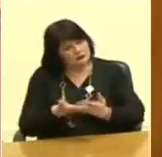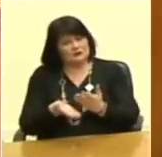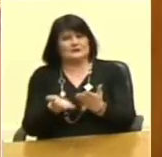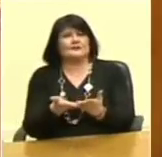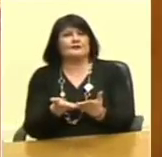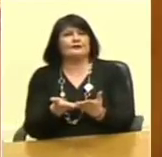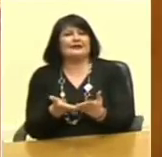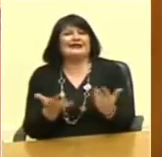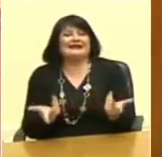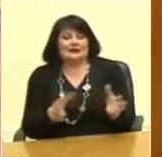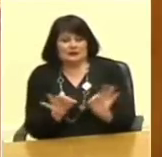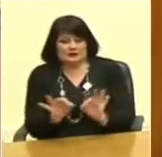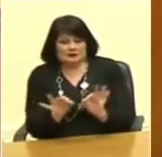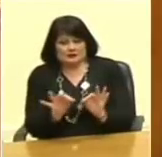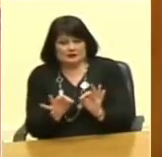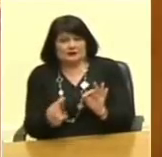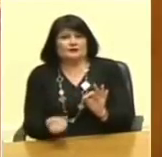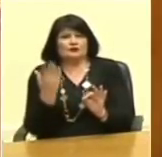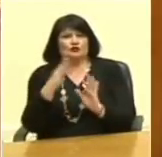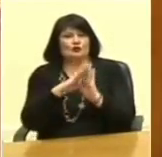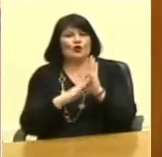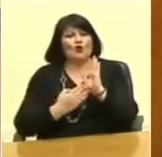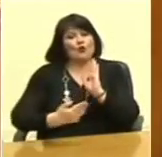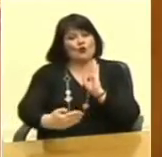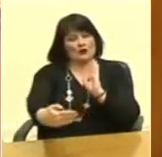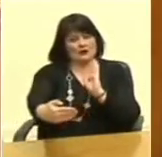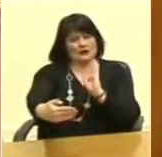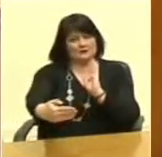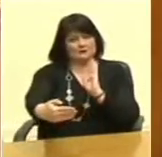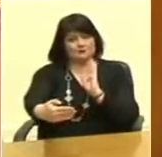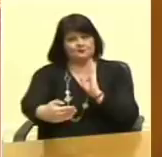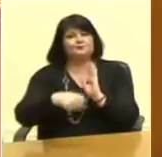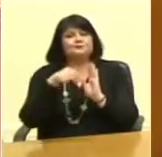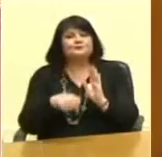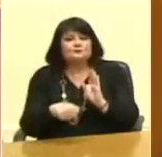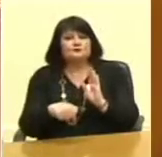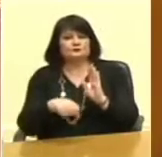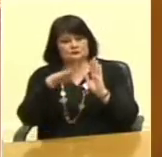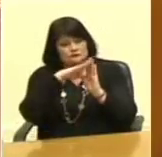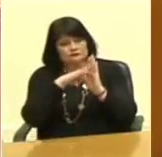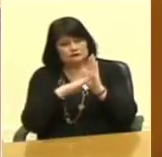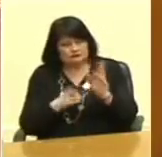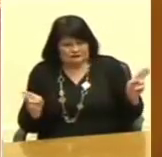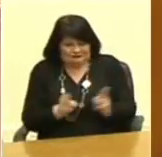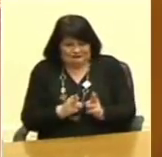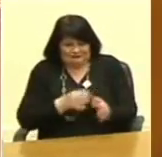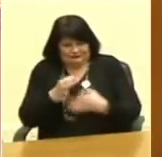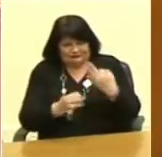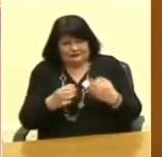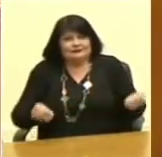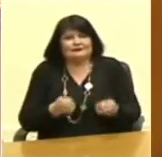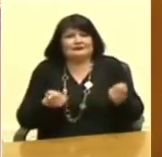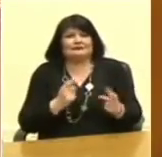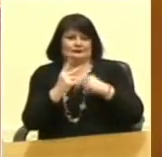στον σχεδιασμό της νέας προγραμματικής περίοδου. Αυτό είναι το πλαίσιο, με πολύ λίγα λόγια, μέσα στο οποίο διεξάγεται η σημερινή